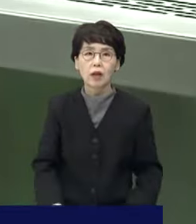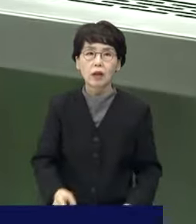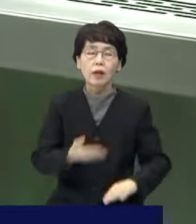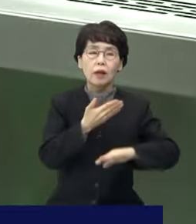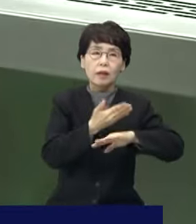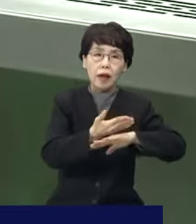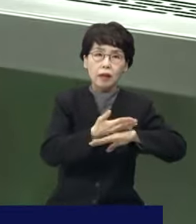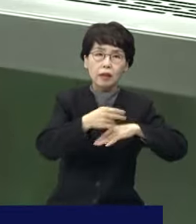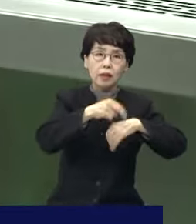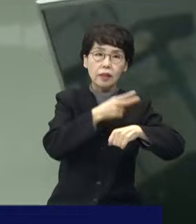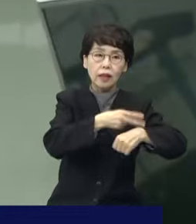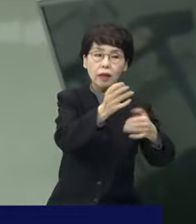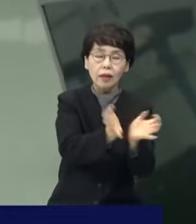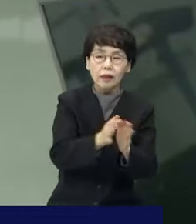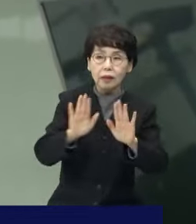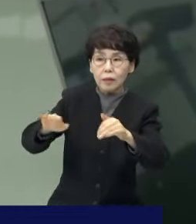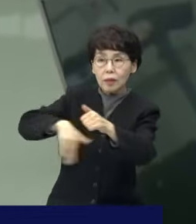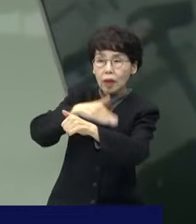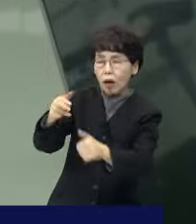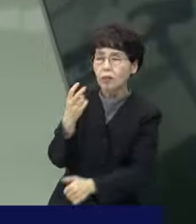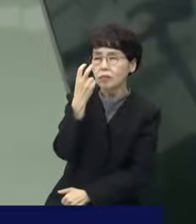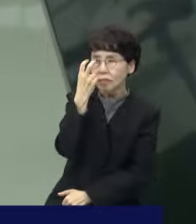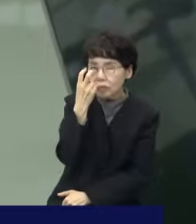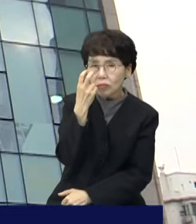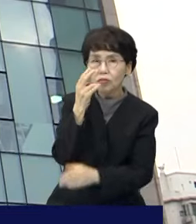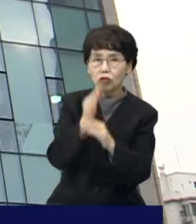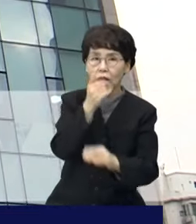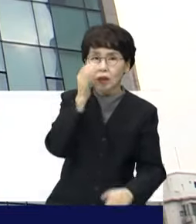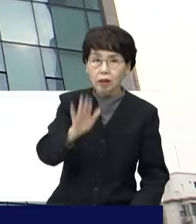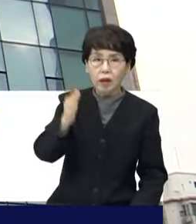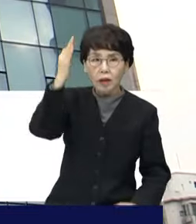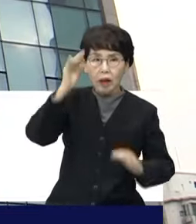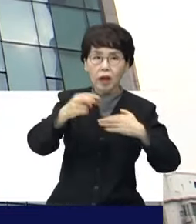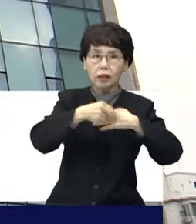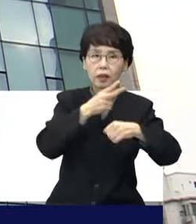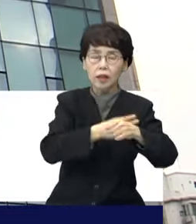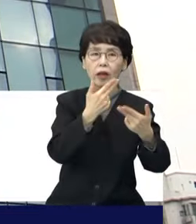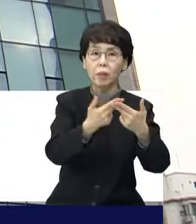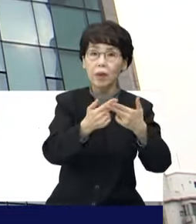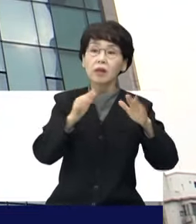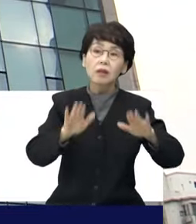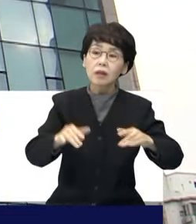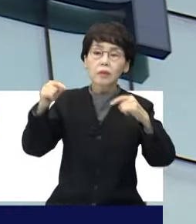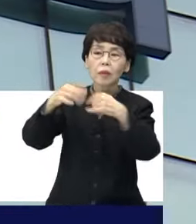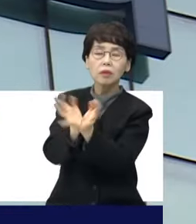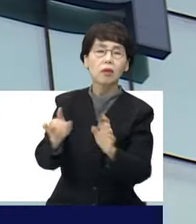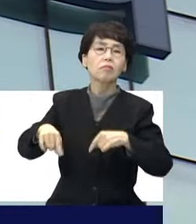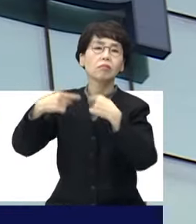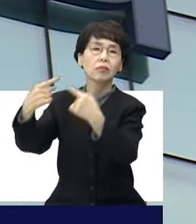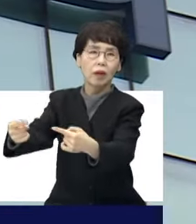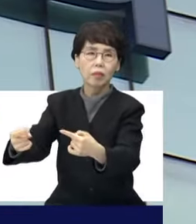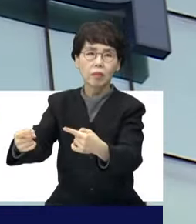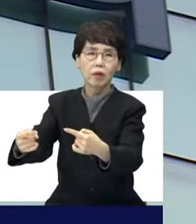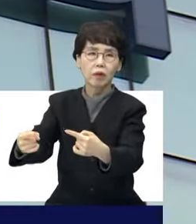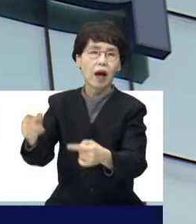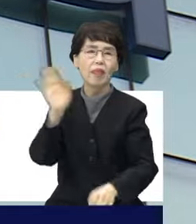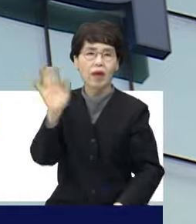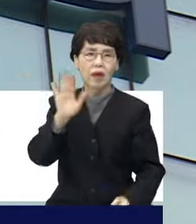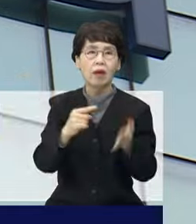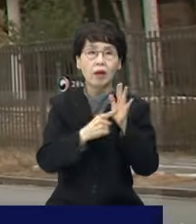의료계 단체들은 현재 상황을 지켜보는 걸로 알려진 가운데 대한의사협회는 현 시점에서 협의체에 참여하지 않는다고 선을